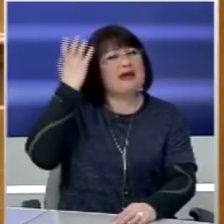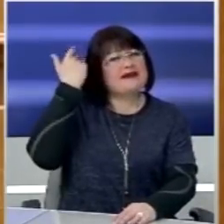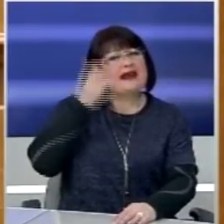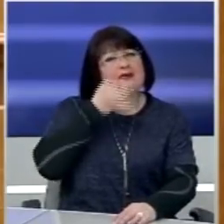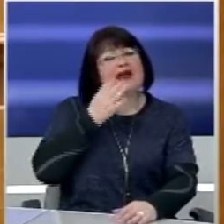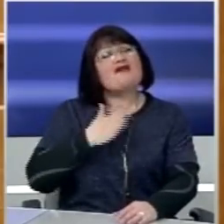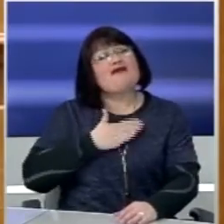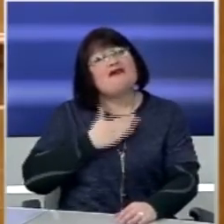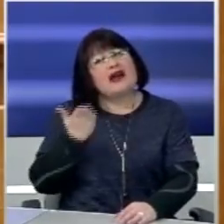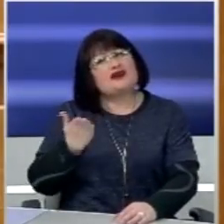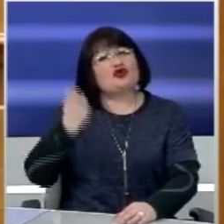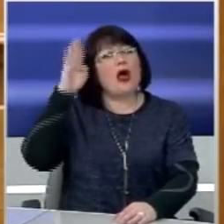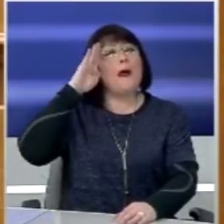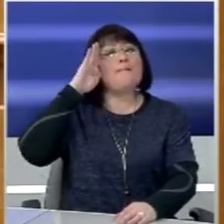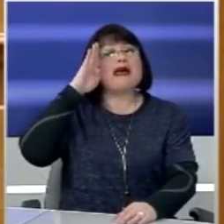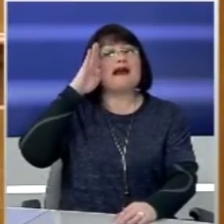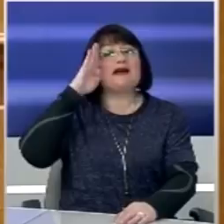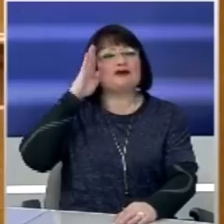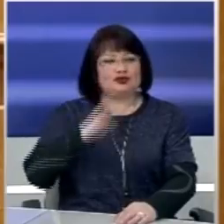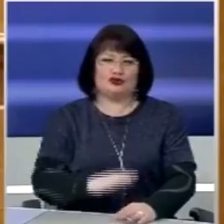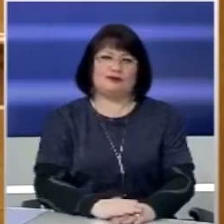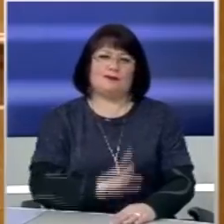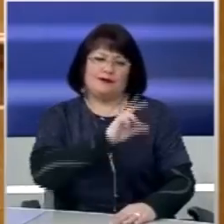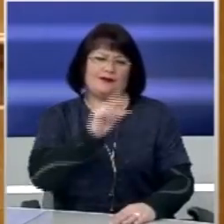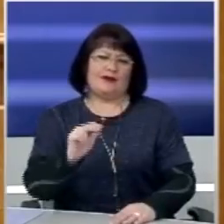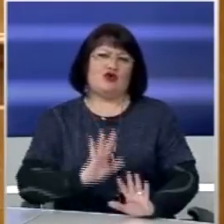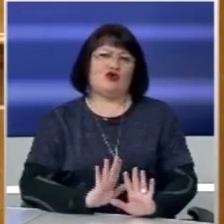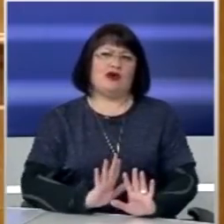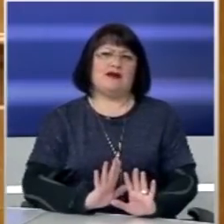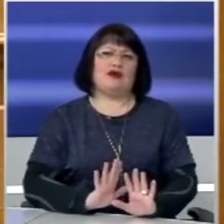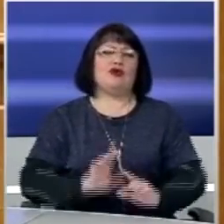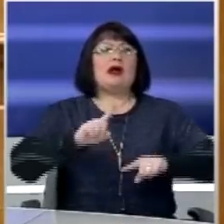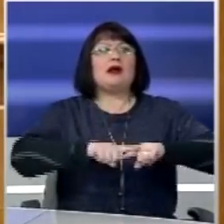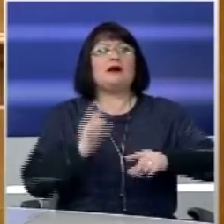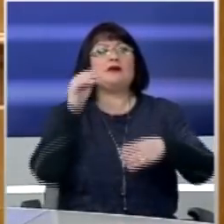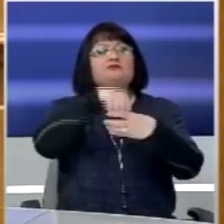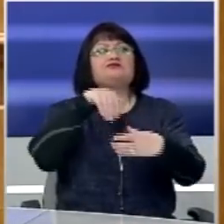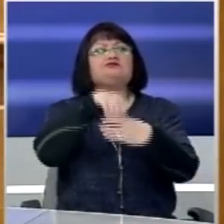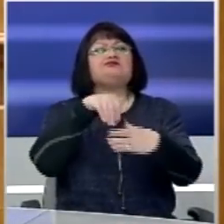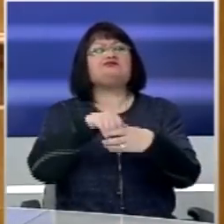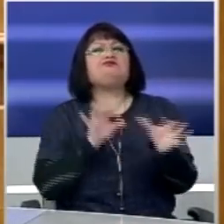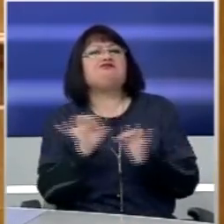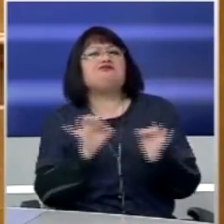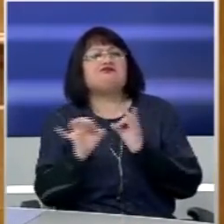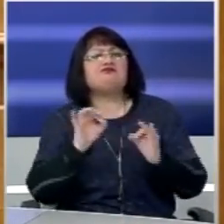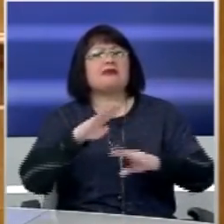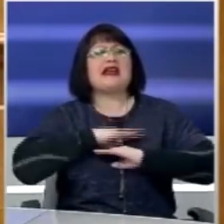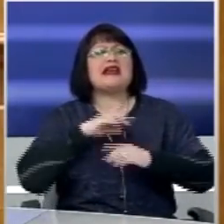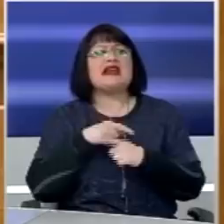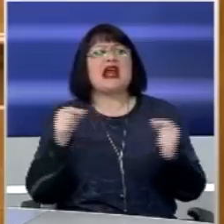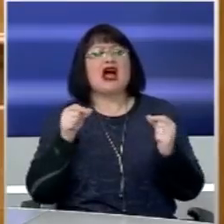Να συνεχίσετε την αναβάθμιση της ελληνικής εμπλοκής στους ιμπεριαλιστικούς σχεδιασμούς όπως